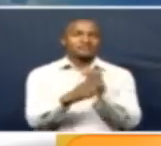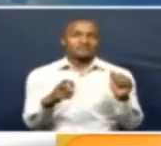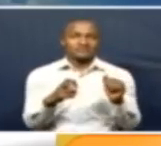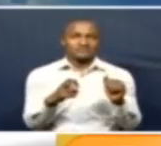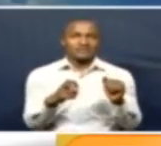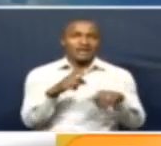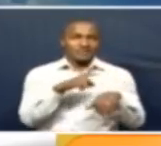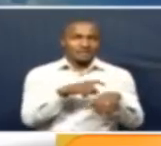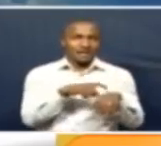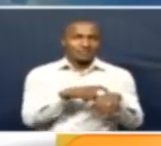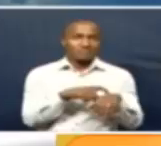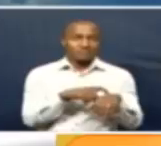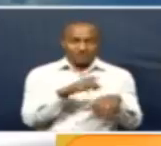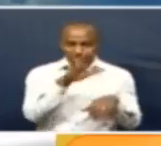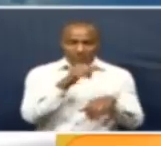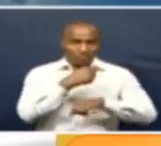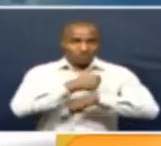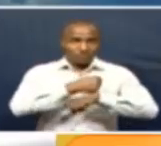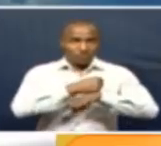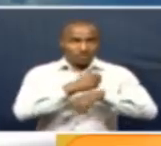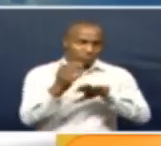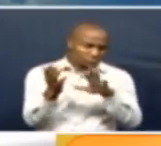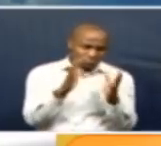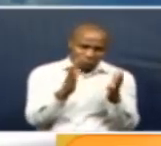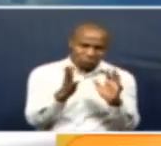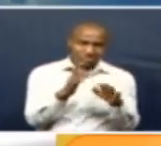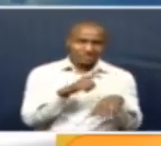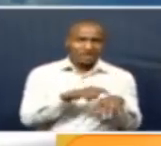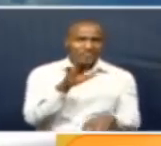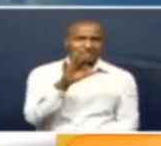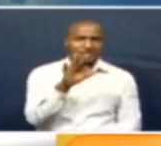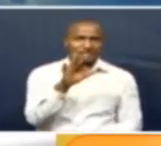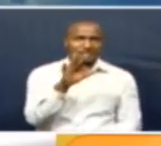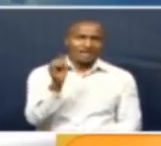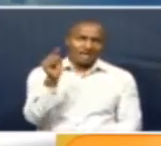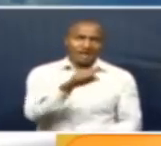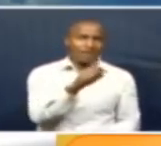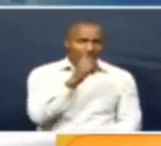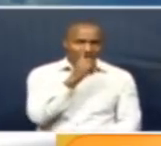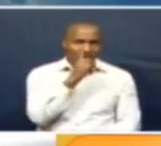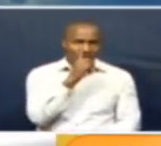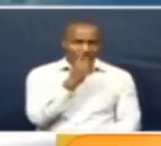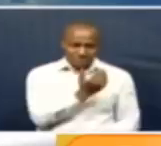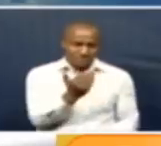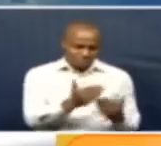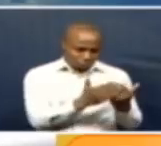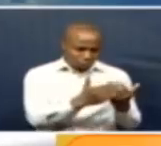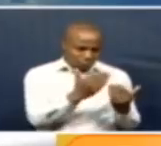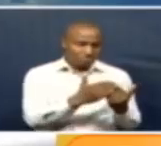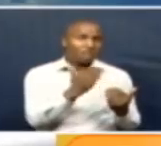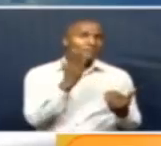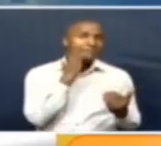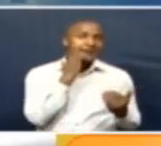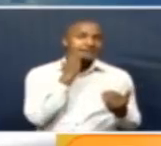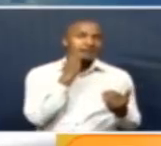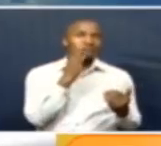kwa crime, nilitoka shule kitu saa 9, nikakuja nyumbani nikaprepare watoto. Saa hiyo mamu alikuwa amepigwa